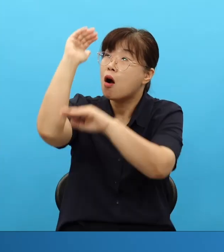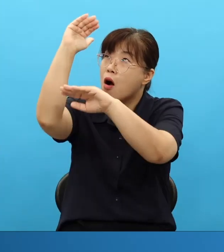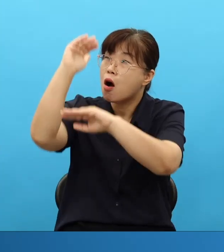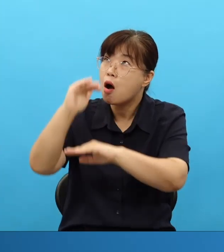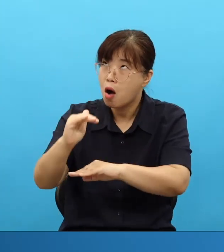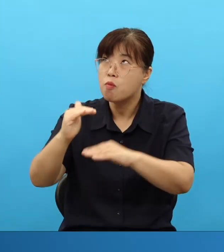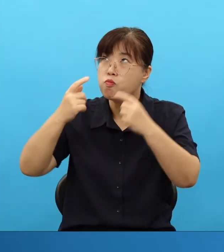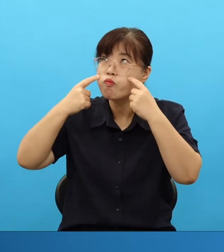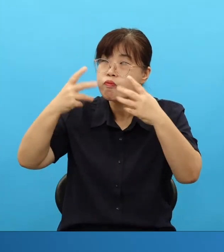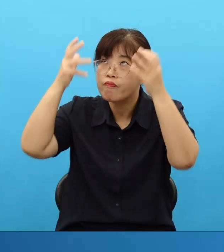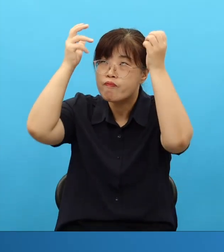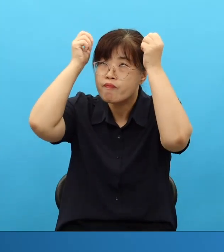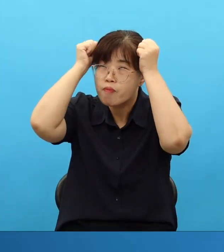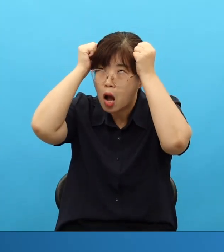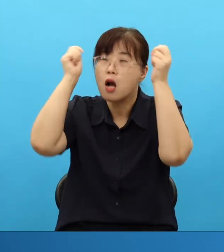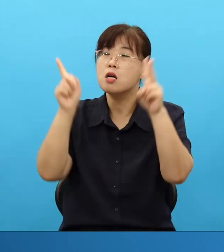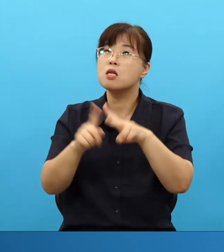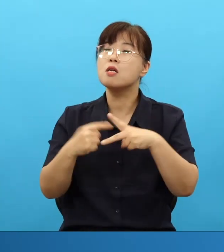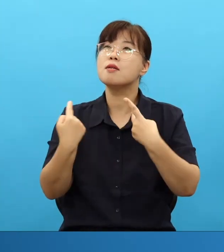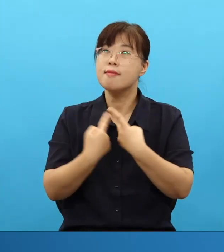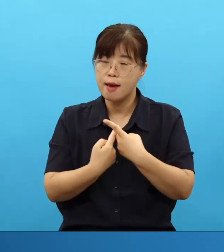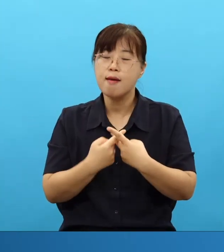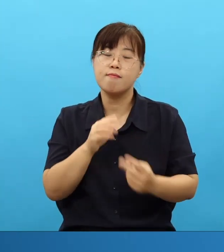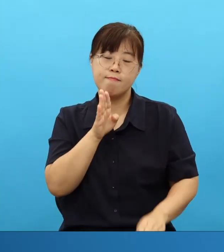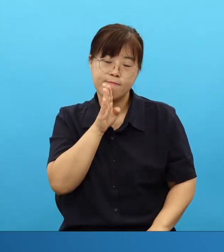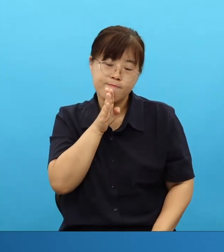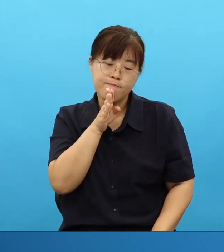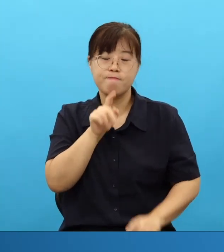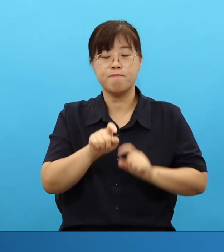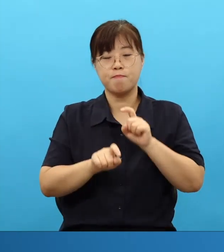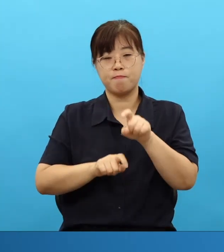응답을 받아버리면 여러분에게 먼저